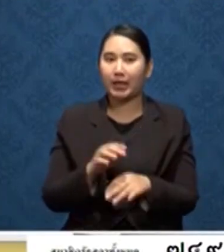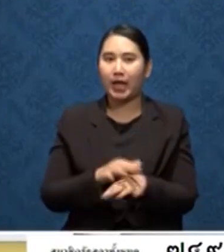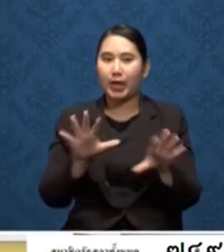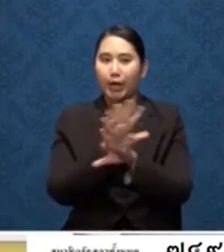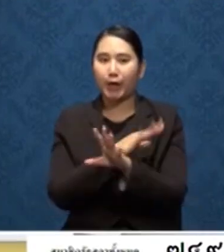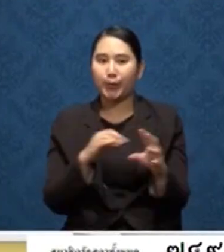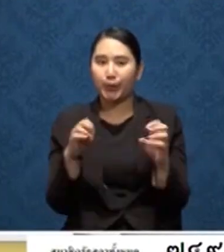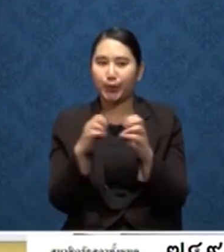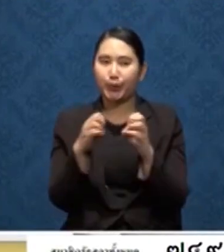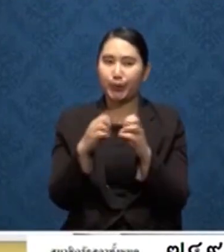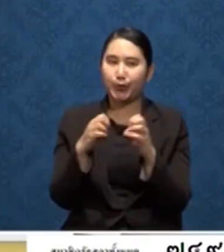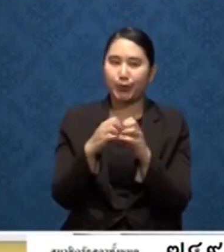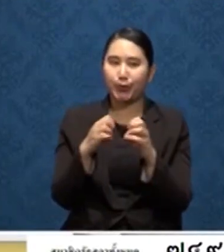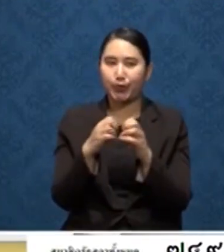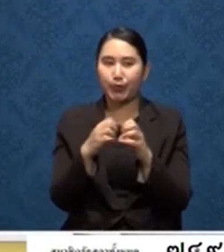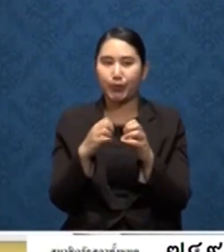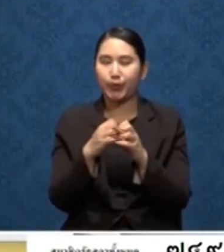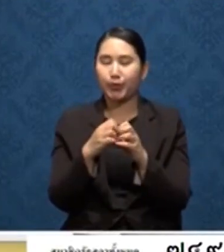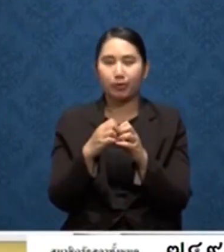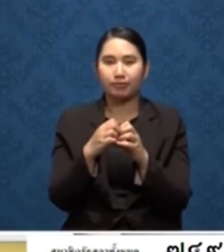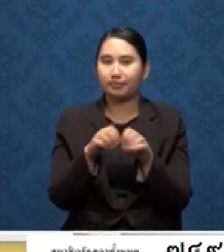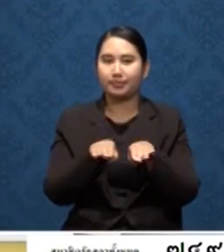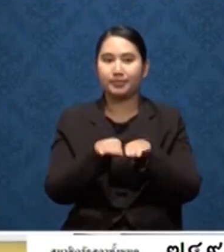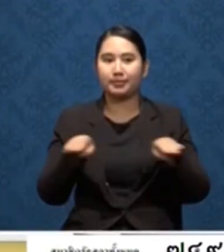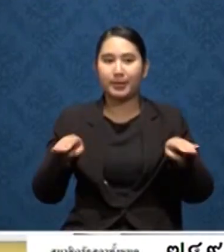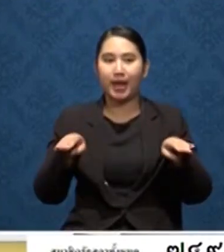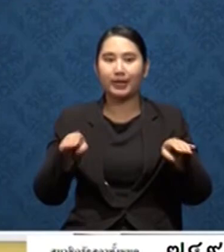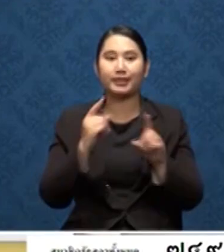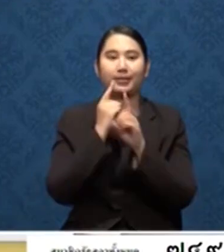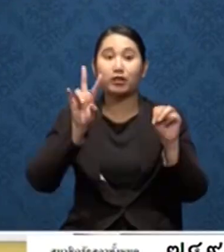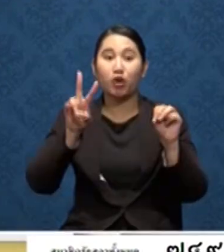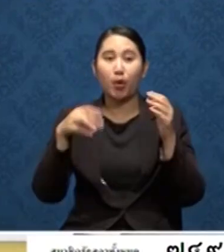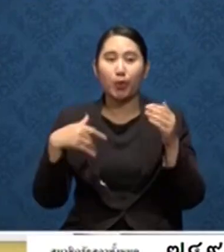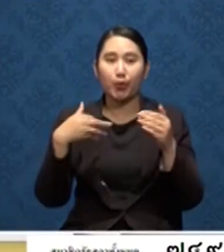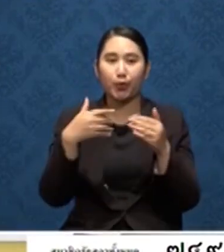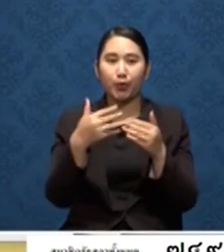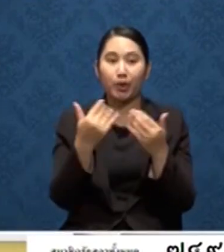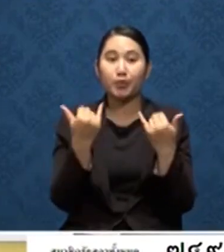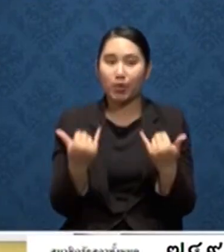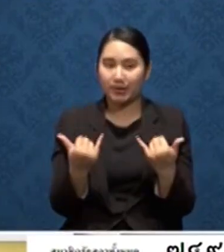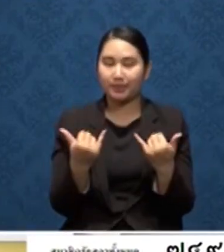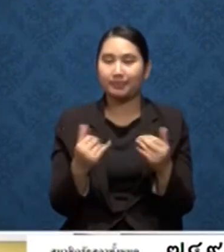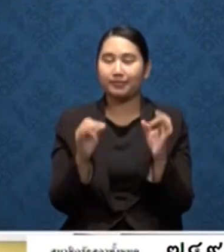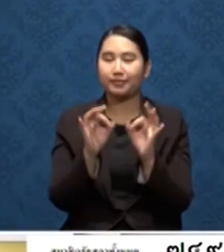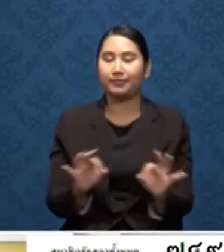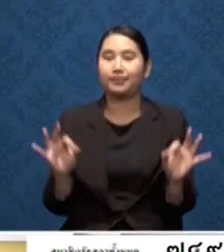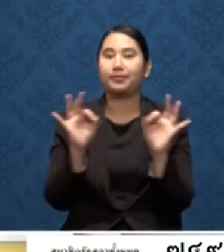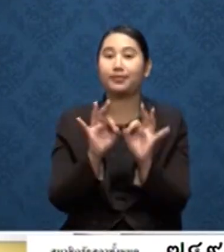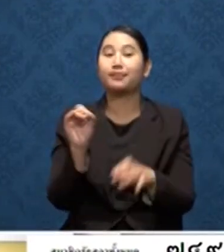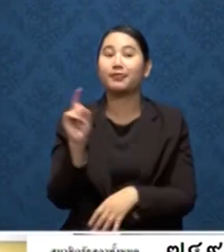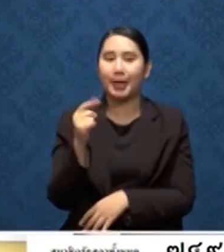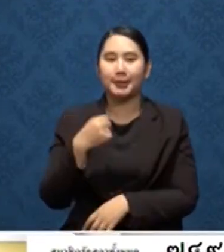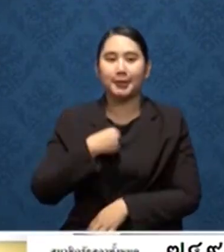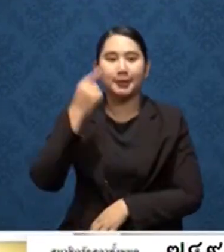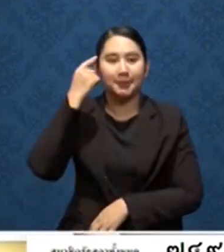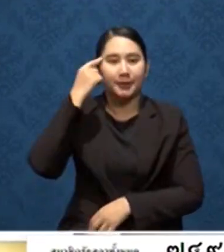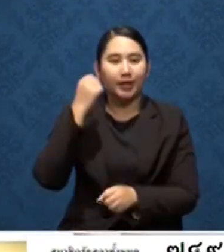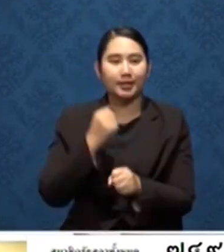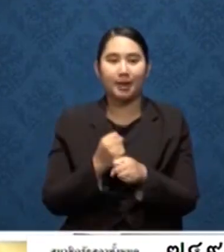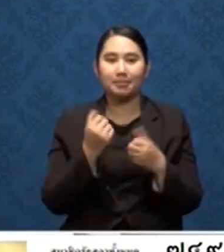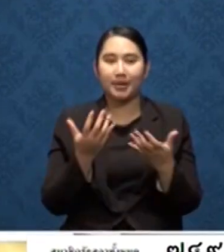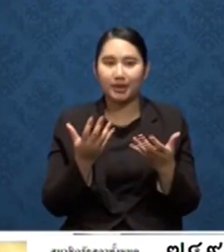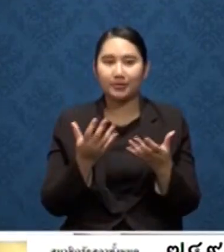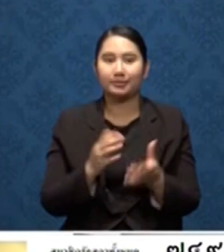แซงกระบวนการจัดตั้งรัฐบาลให้ไม่เป็นไปตามคันลองของระบอบประชาธิปใส่ได้โจทย์ที่สำคัญในวันนี้ครับก็คือเราจะร่วมกันกำจัด